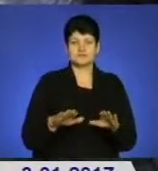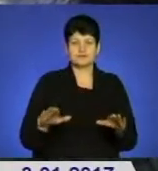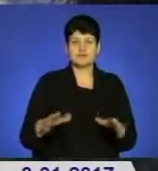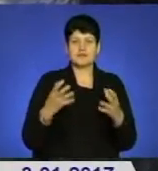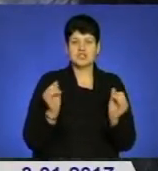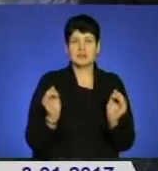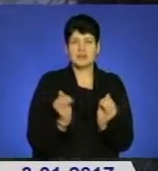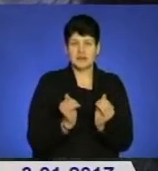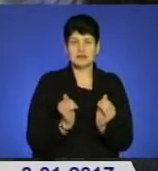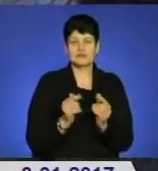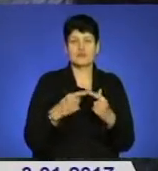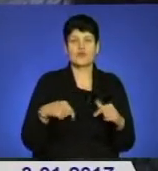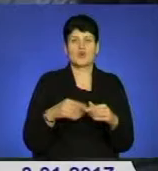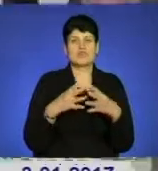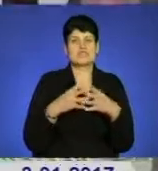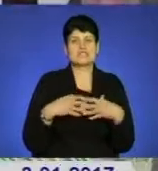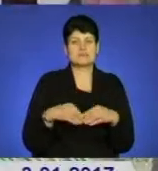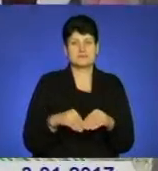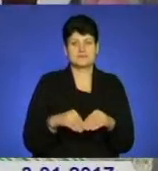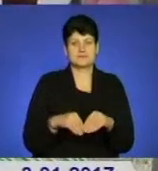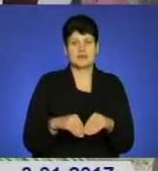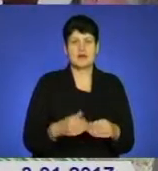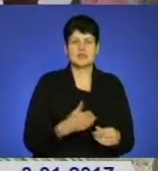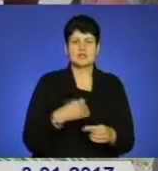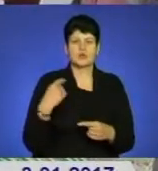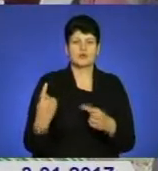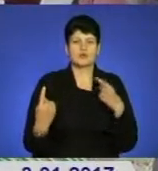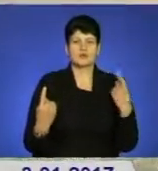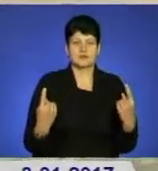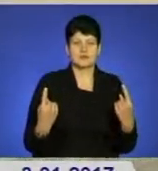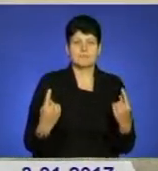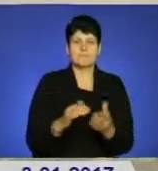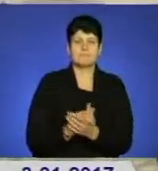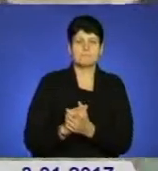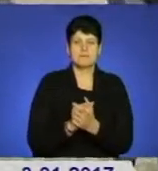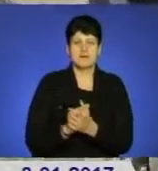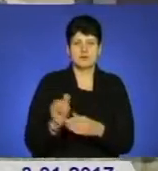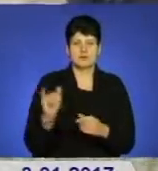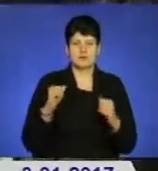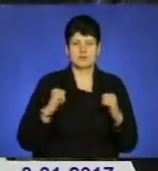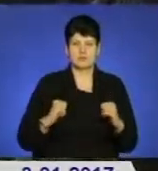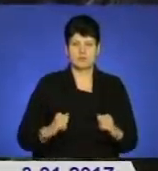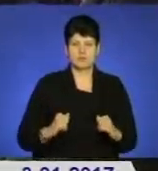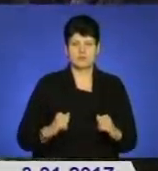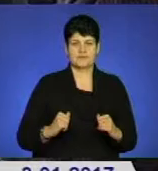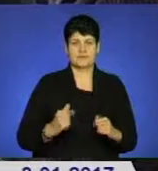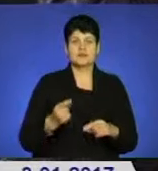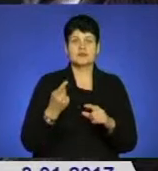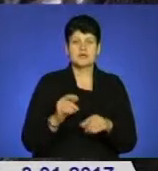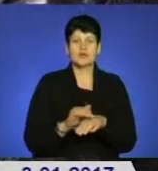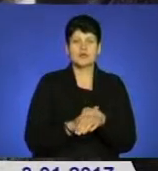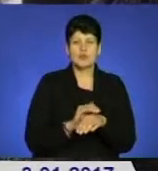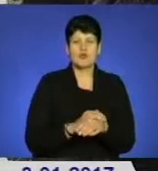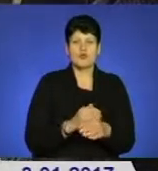ще маленькі, тому в колі сім'ї. А бажали один одному найперше – миру і спокою в країні. Ну, тільки добро нам тільки